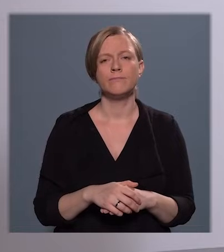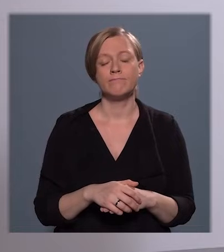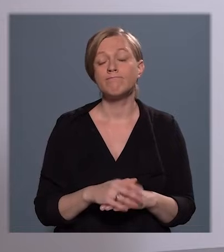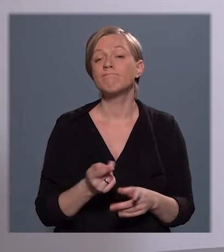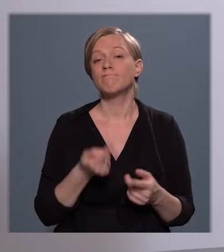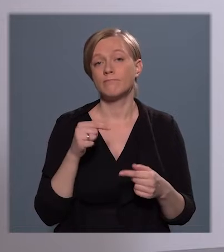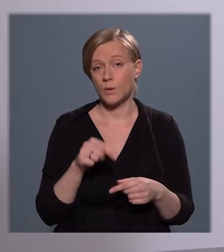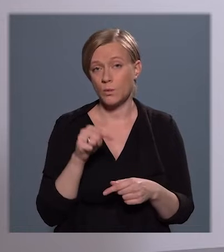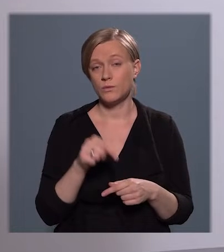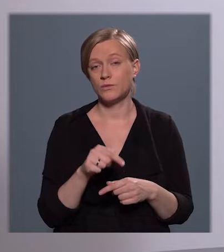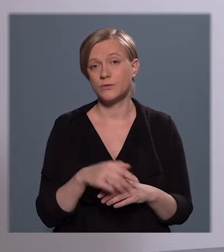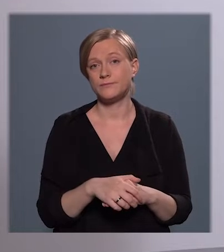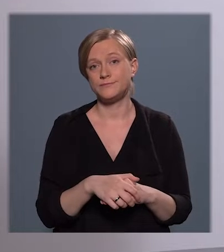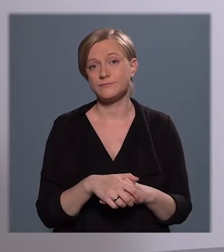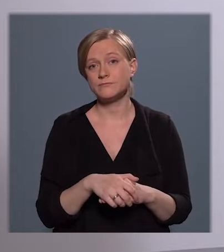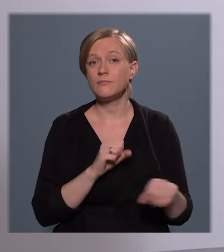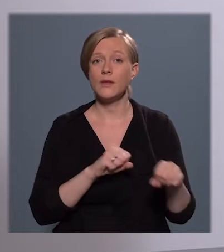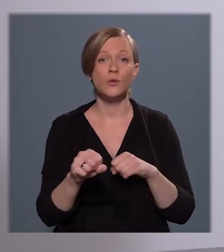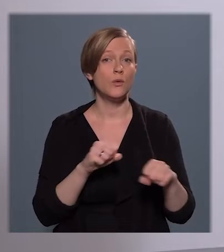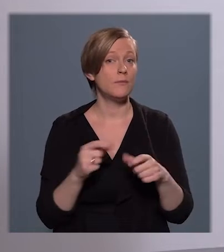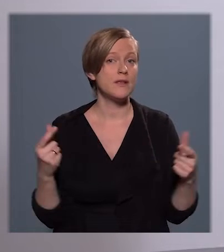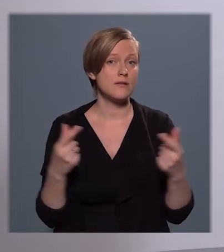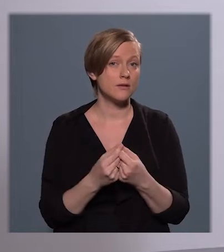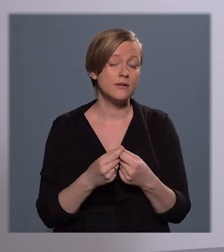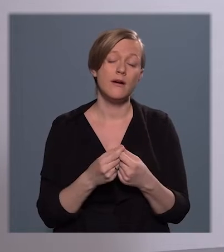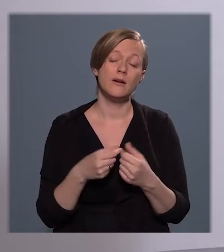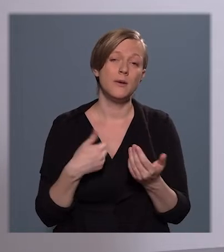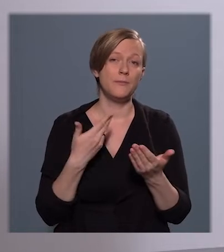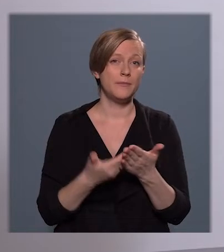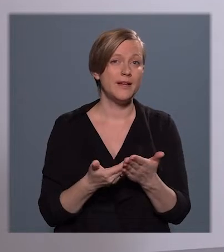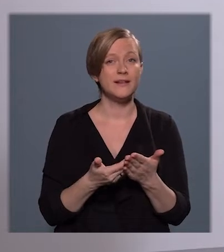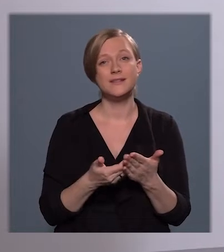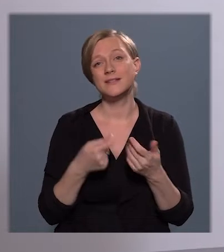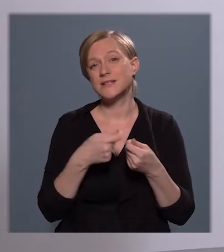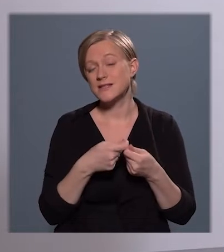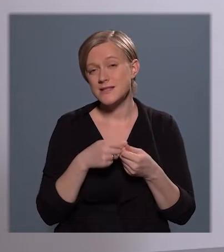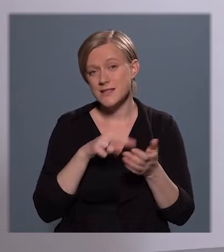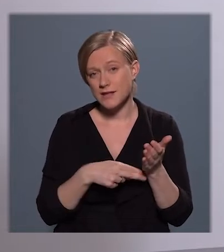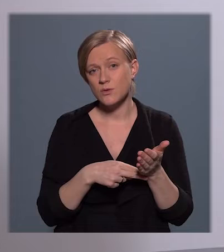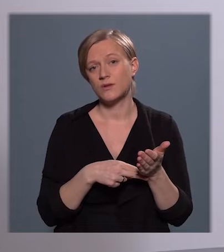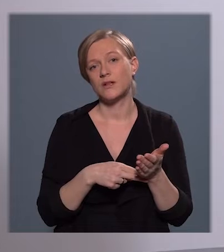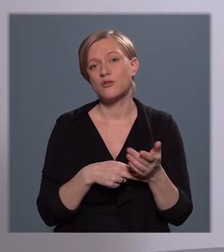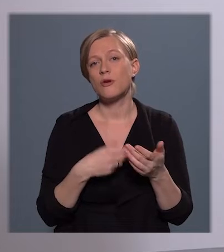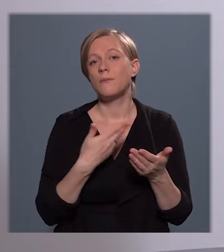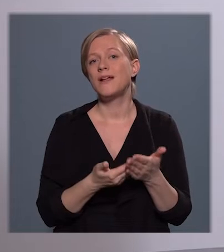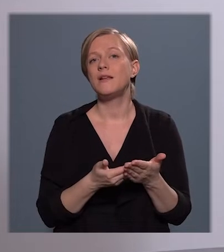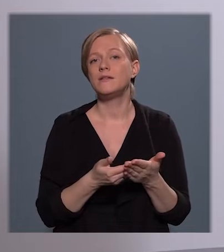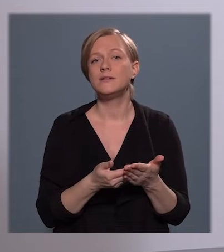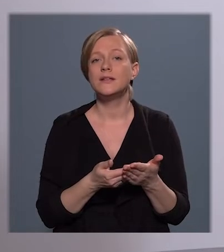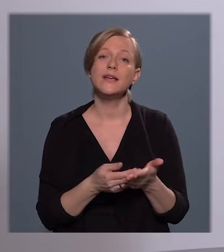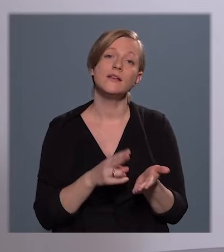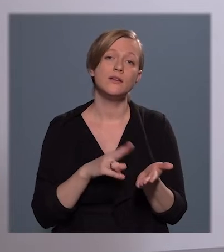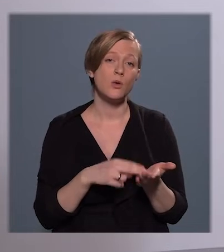ott az önkormányzattal bérleti szerződésbe, bérleti jogviszonyba álló lakókat